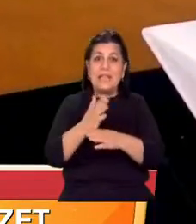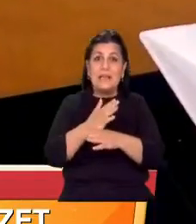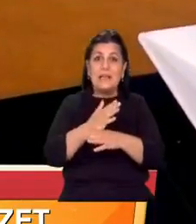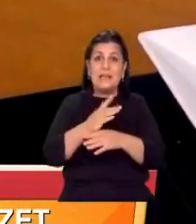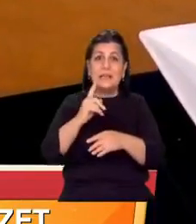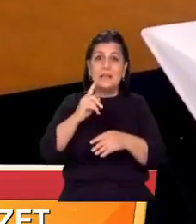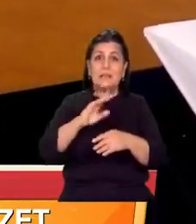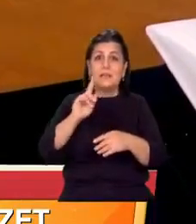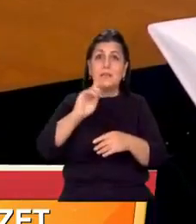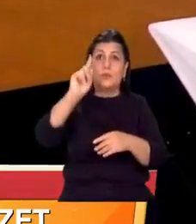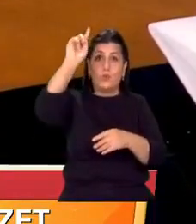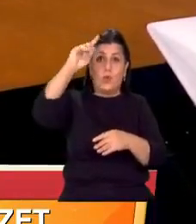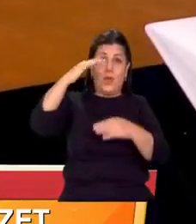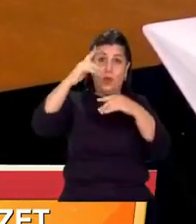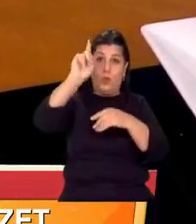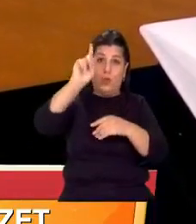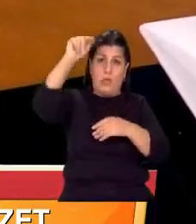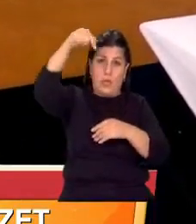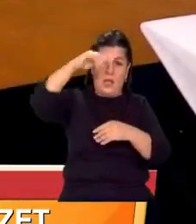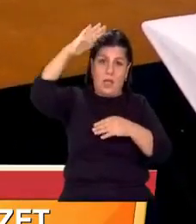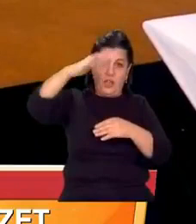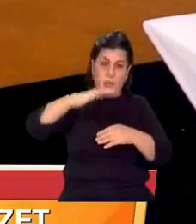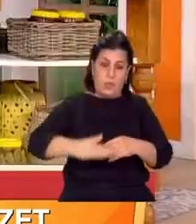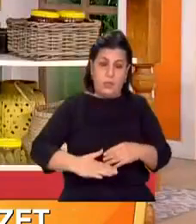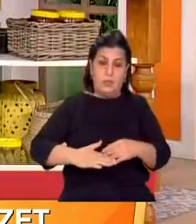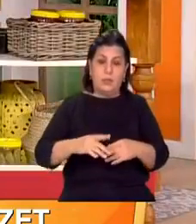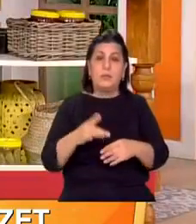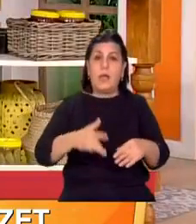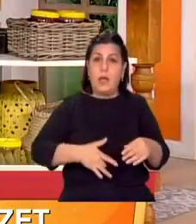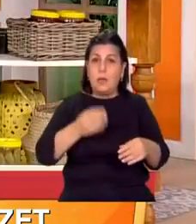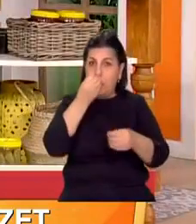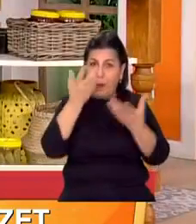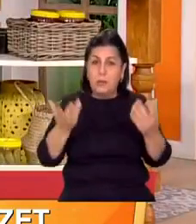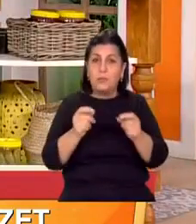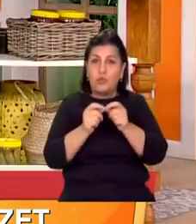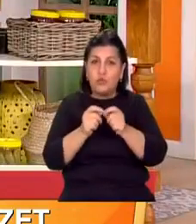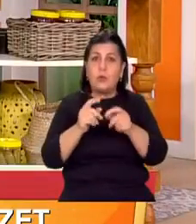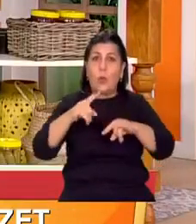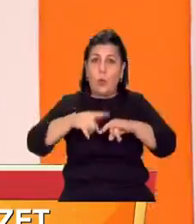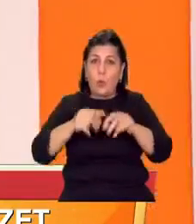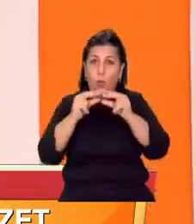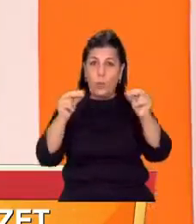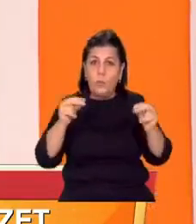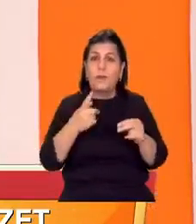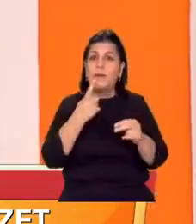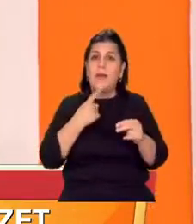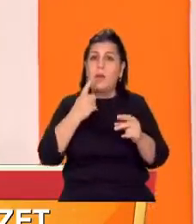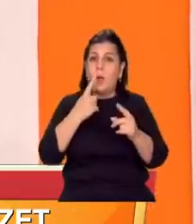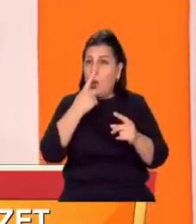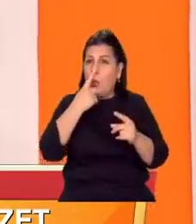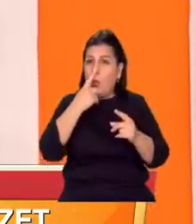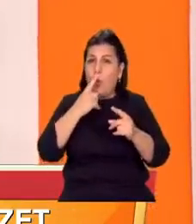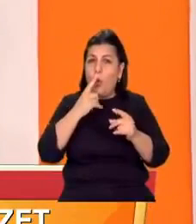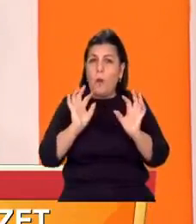yukarıdan aşağıdan kurduğu sebzenin brokolinin Karnabaharın Havucun dolmasını hurmanın böyle lezzetli ve